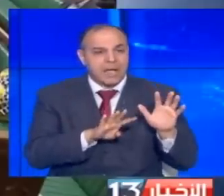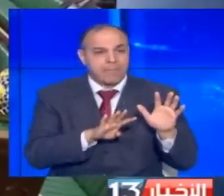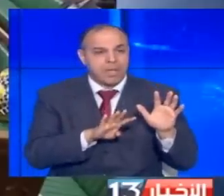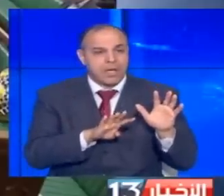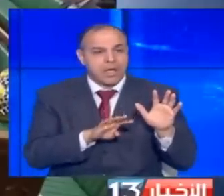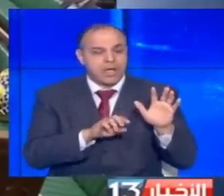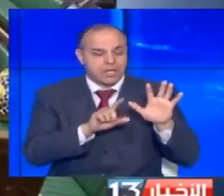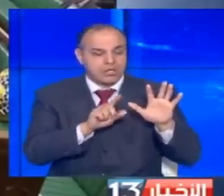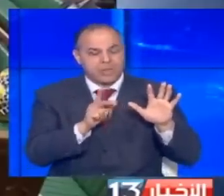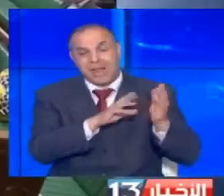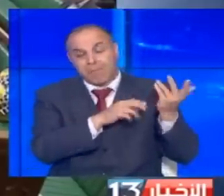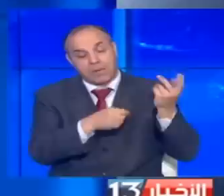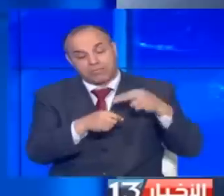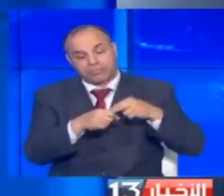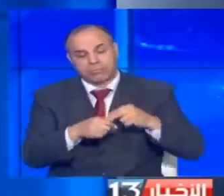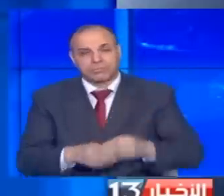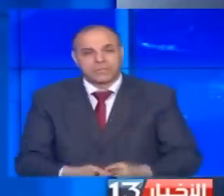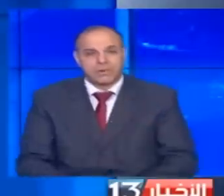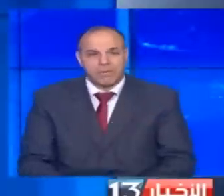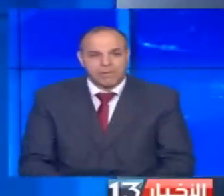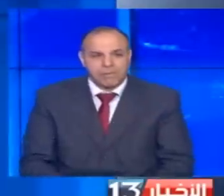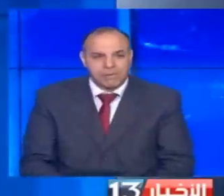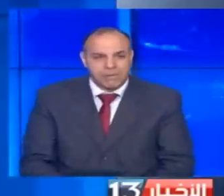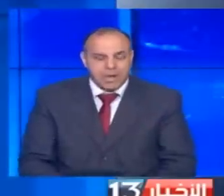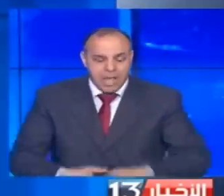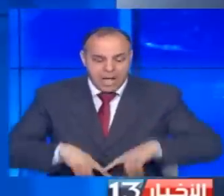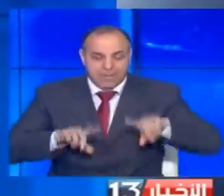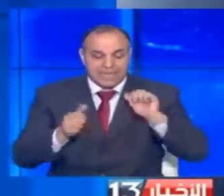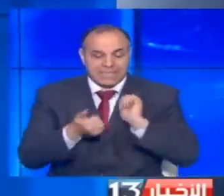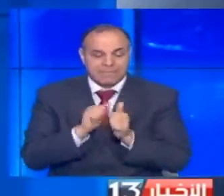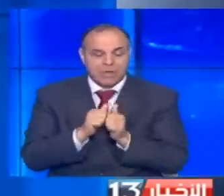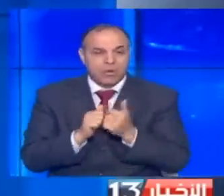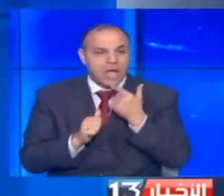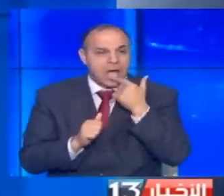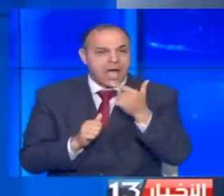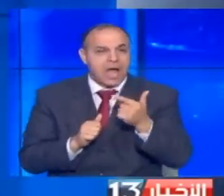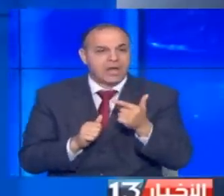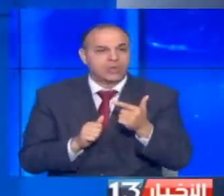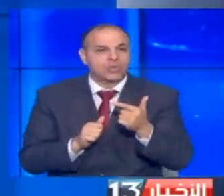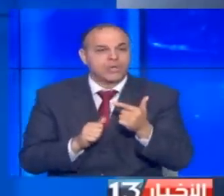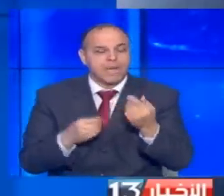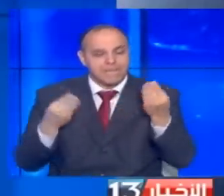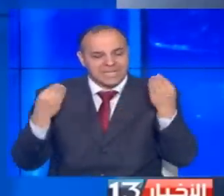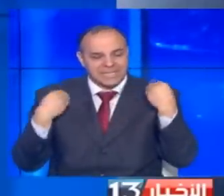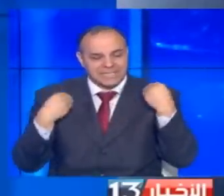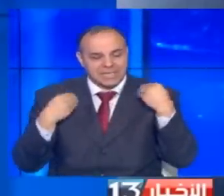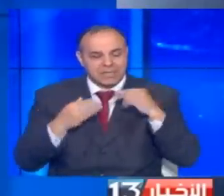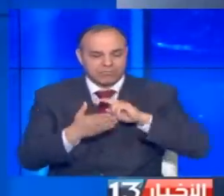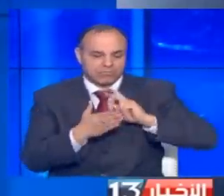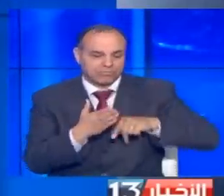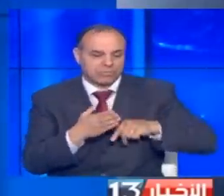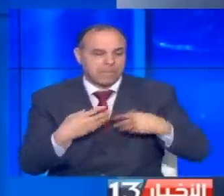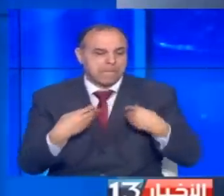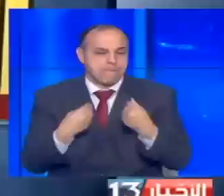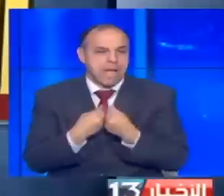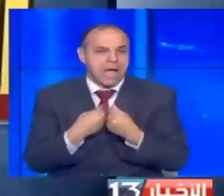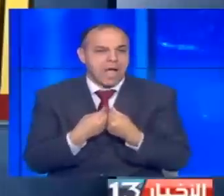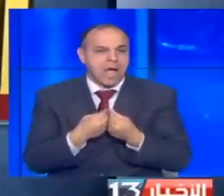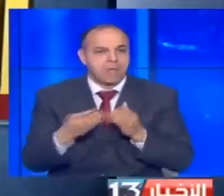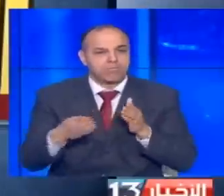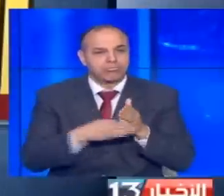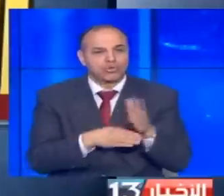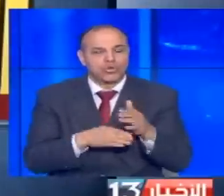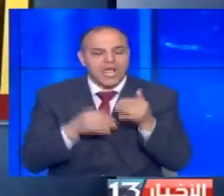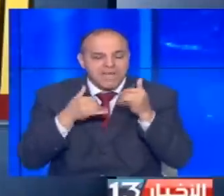وسبعين في اخبار الرياضه اعلن نادي الرياضي البنزرتي تعاقده رسميا مع المهاجم الايفوارى